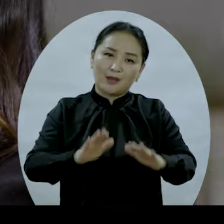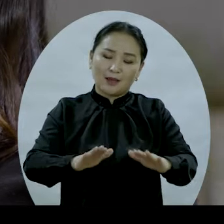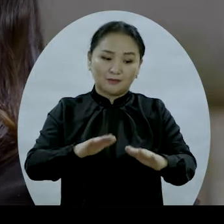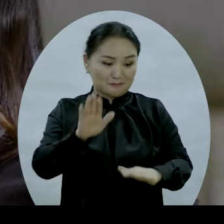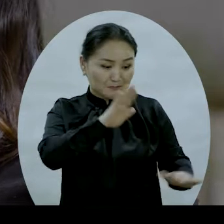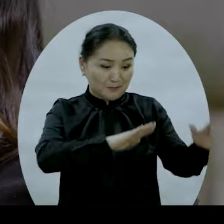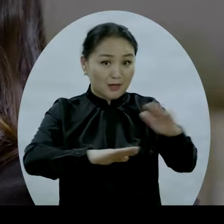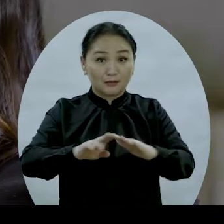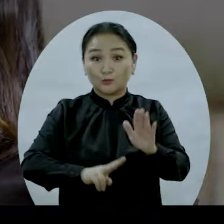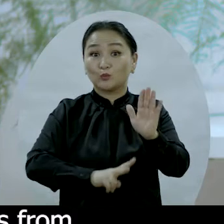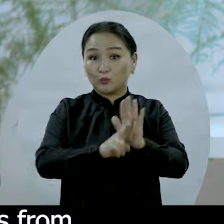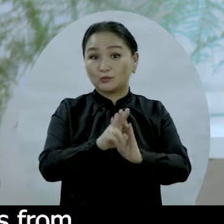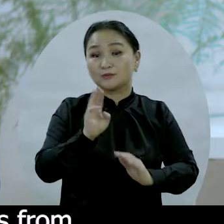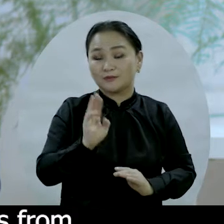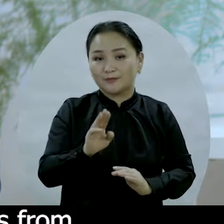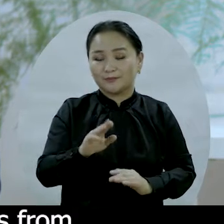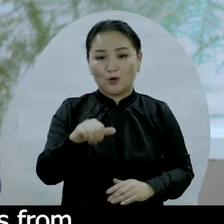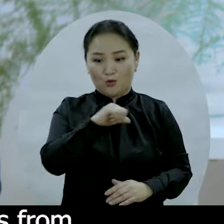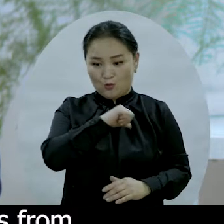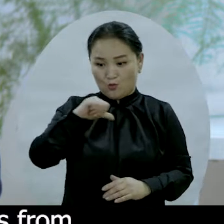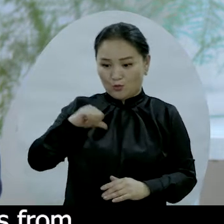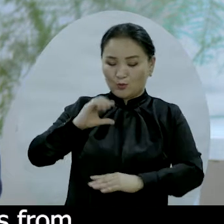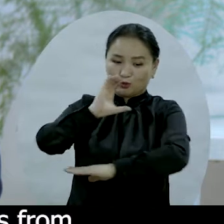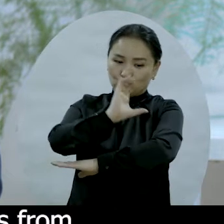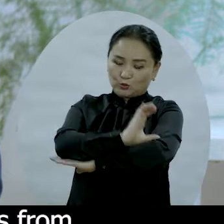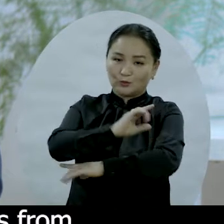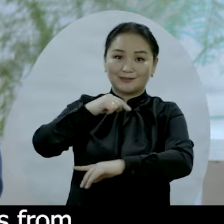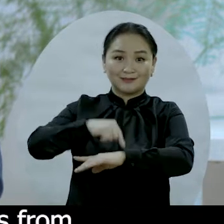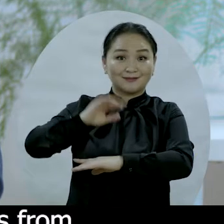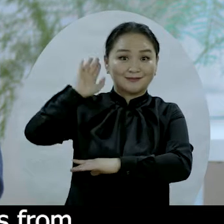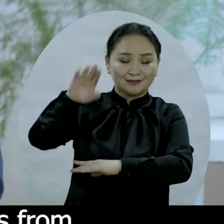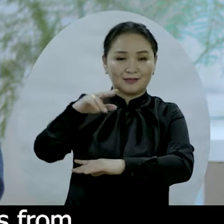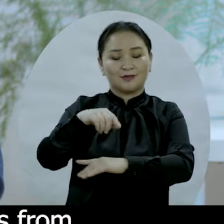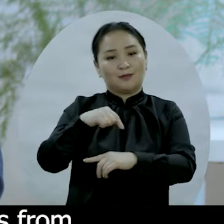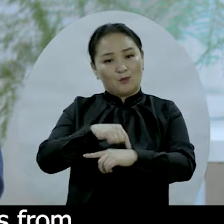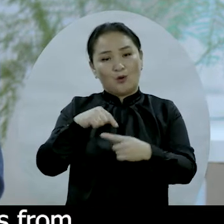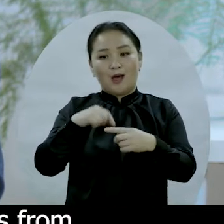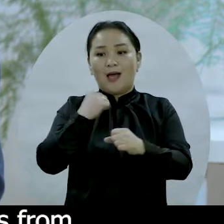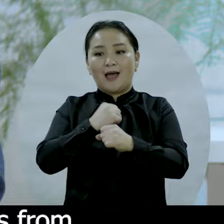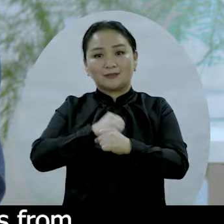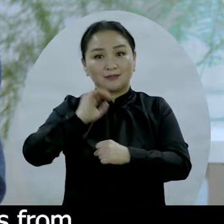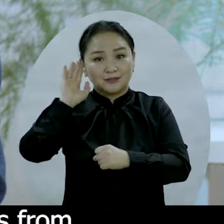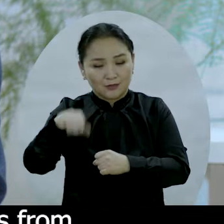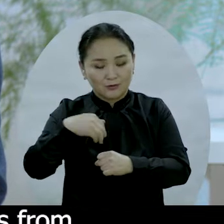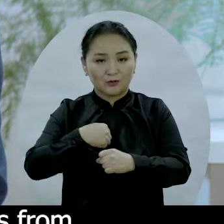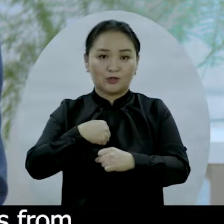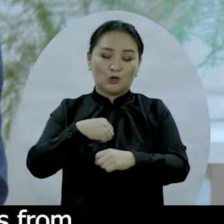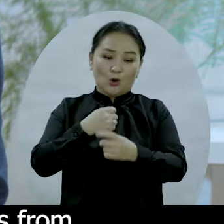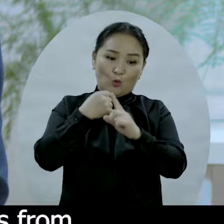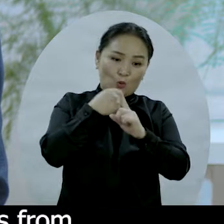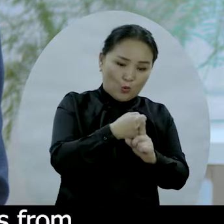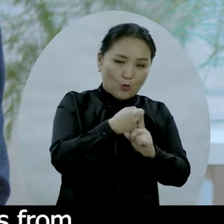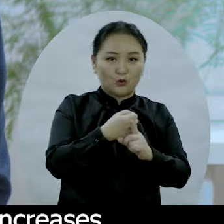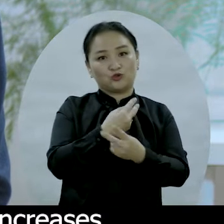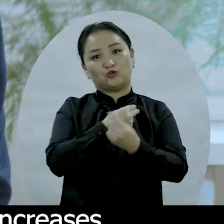бол нөхцөл байдал бий болсон. Тэгэхээр өөрөө өөрийгөө магадгүй сургуульд явах цагаар чөлөөлж ирсэн, ажилдаа явах зуураа хүчирхийлүүлдэгчээс